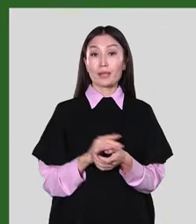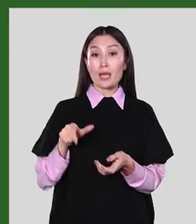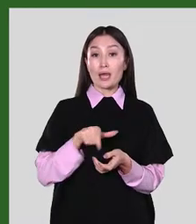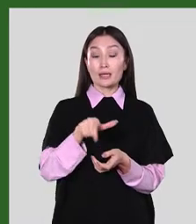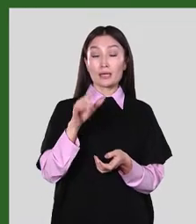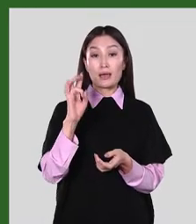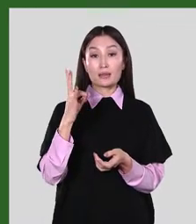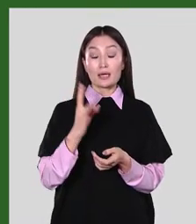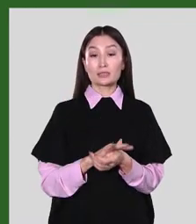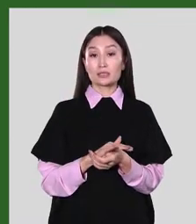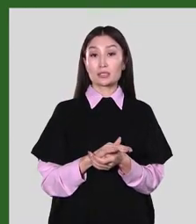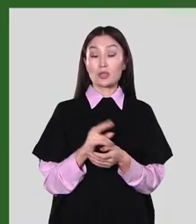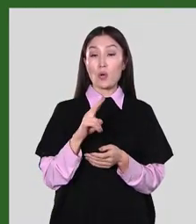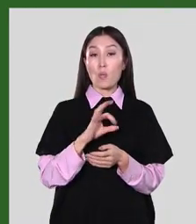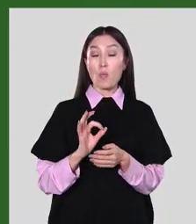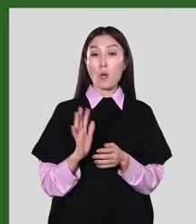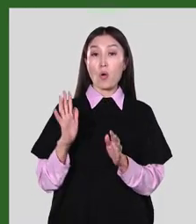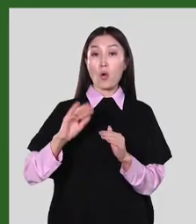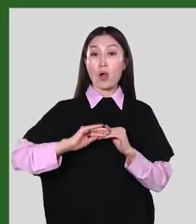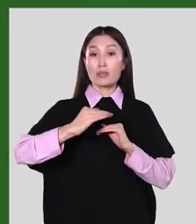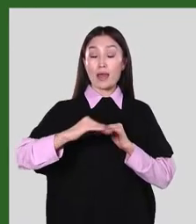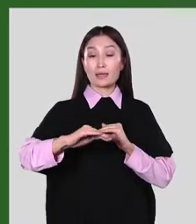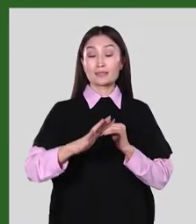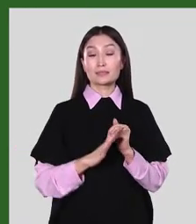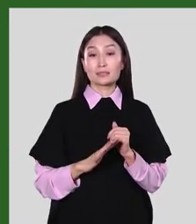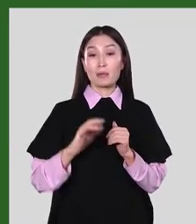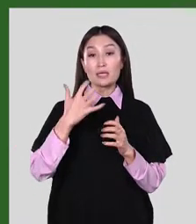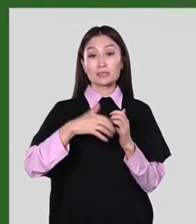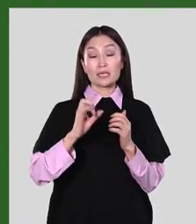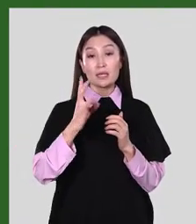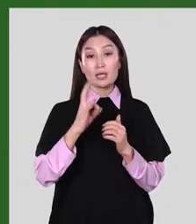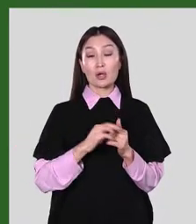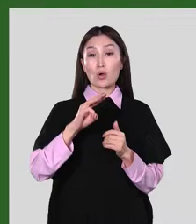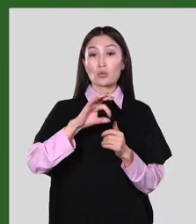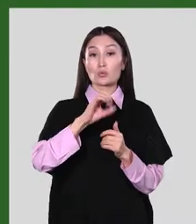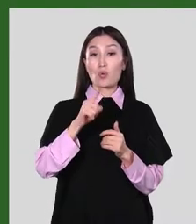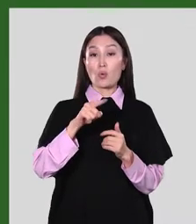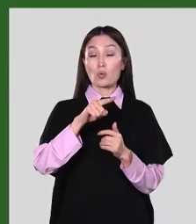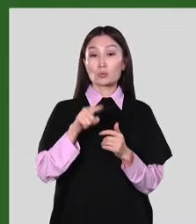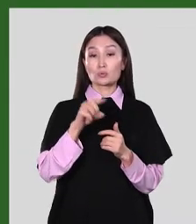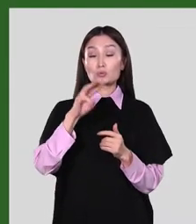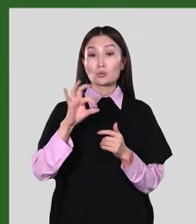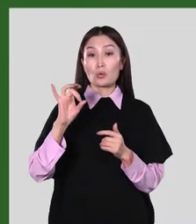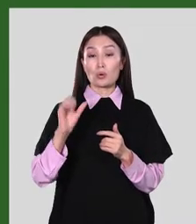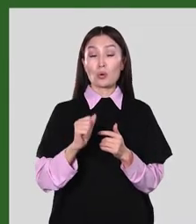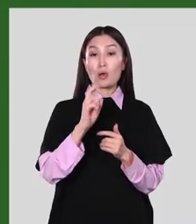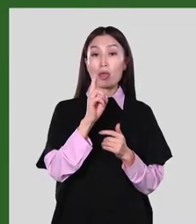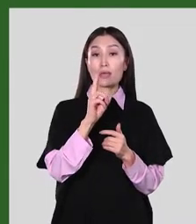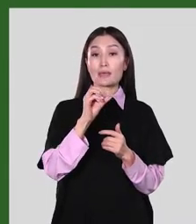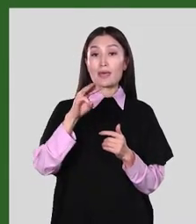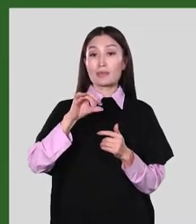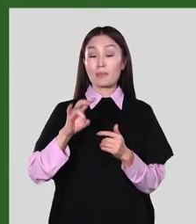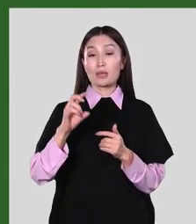нарын протекает падали на средне нарынская то густо роуз к kitten кубинская